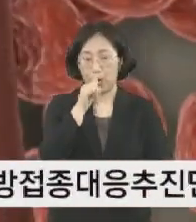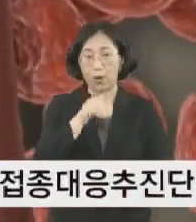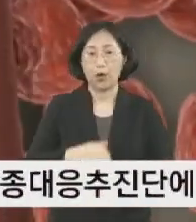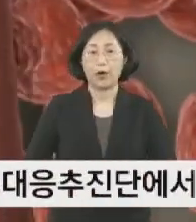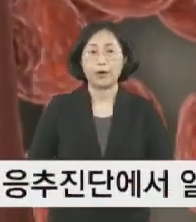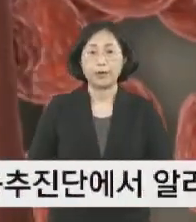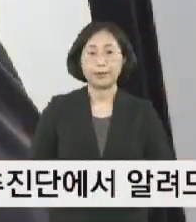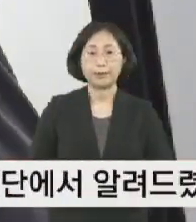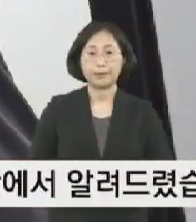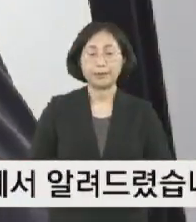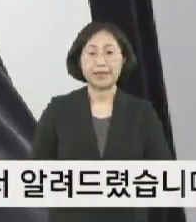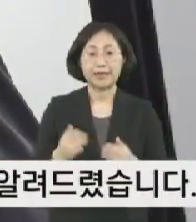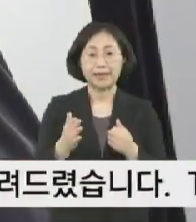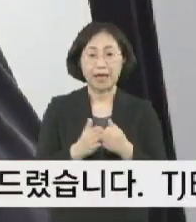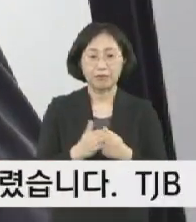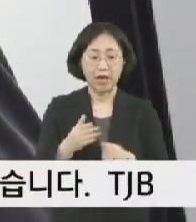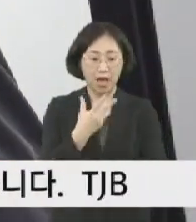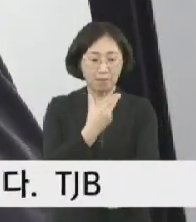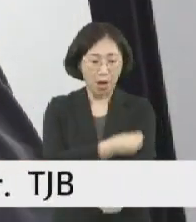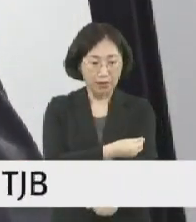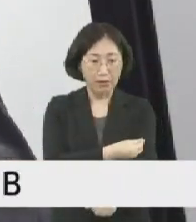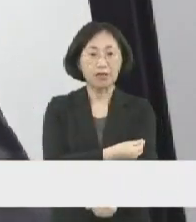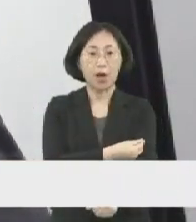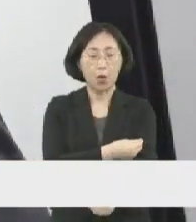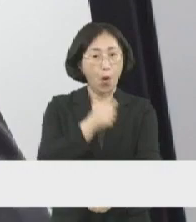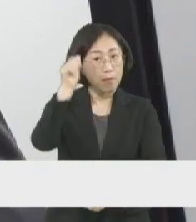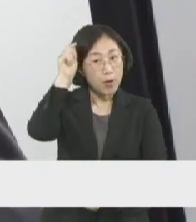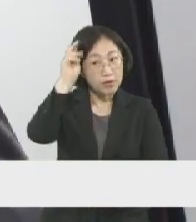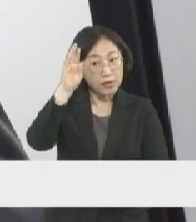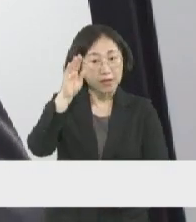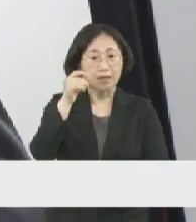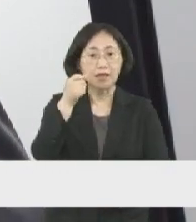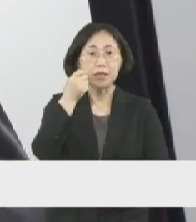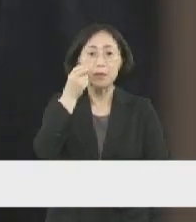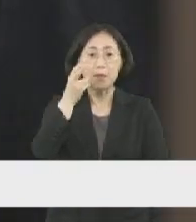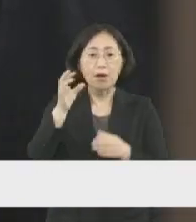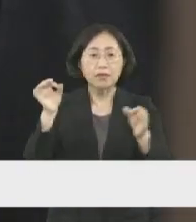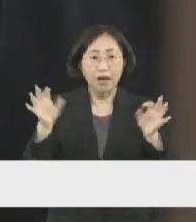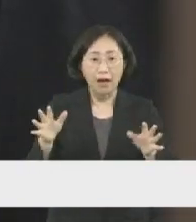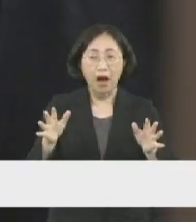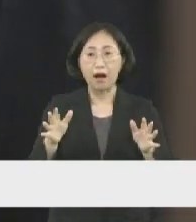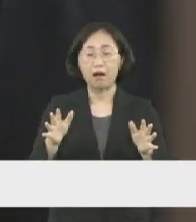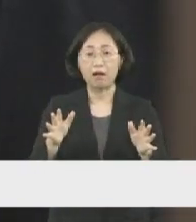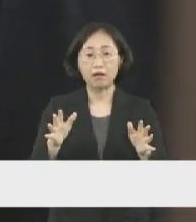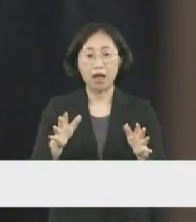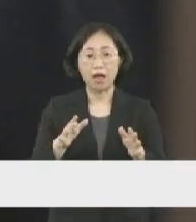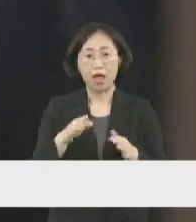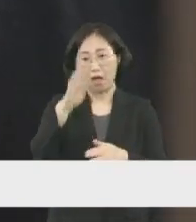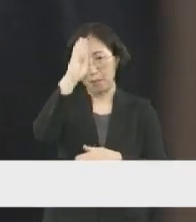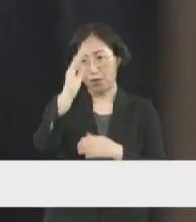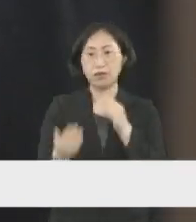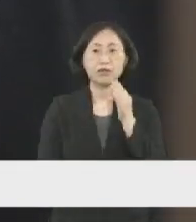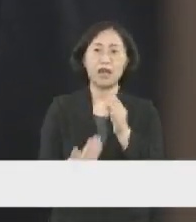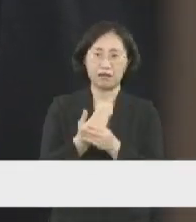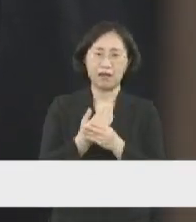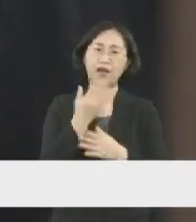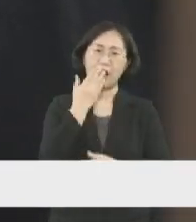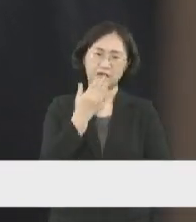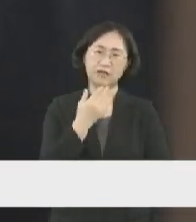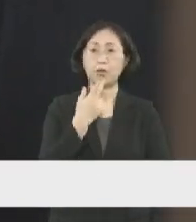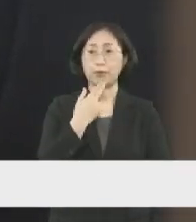있습니다. 때문에 백신을 맞고 며칠 또는 수개월 내에 백혈병에 걸렸다고 보기는